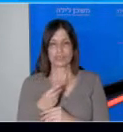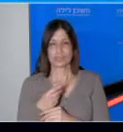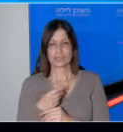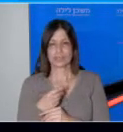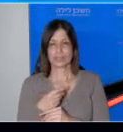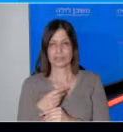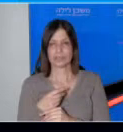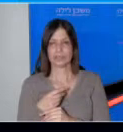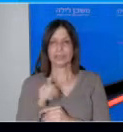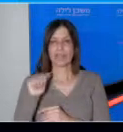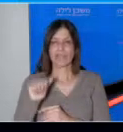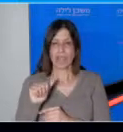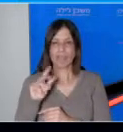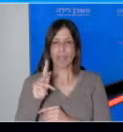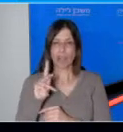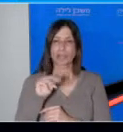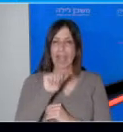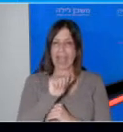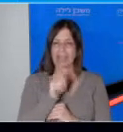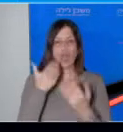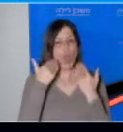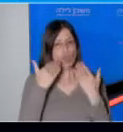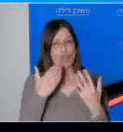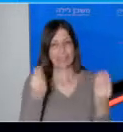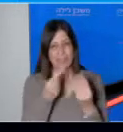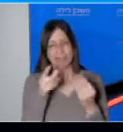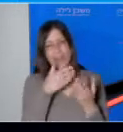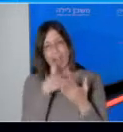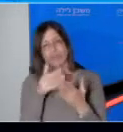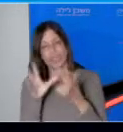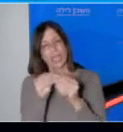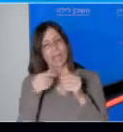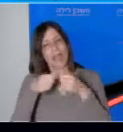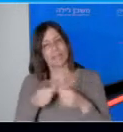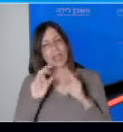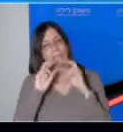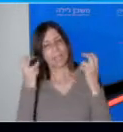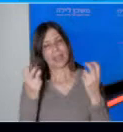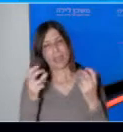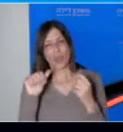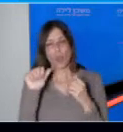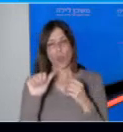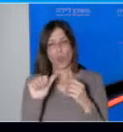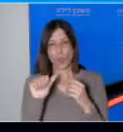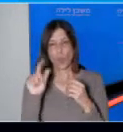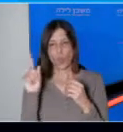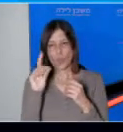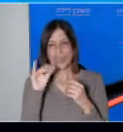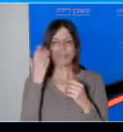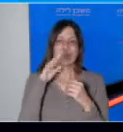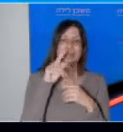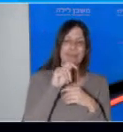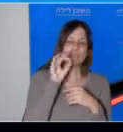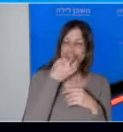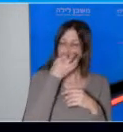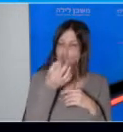ניצב משנה, אפרים קרמשניט ארליך, להודות לך על הדברים האלה ולהמשיך עם חברי הפאנל שלנו, אודי ותמי, כדי